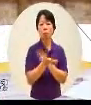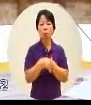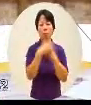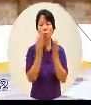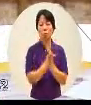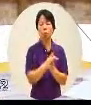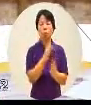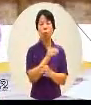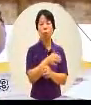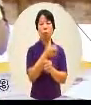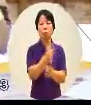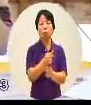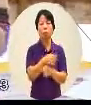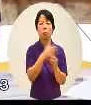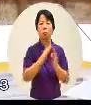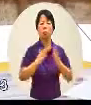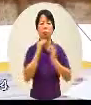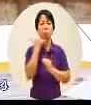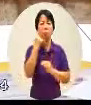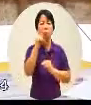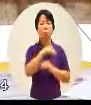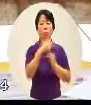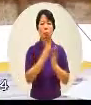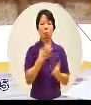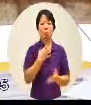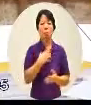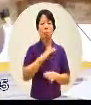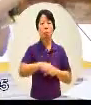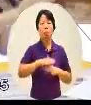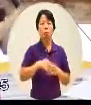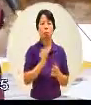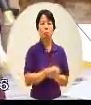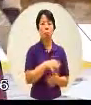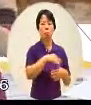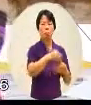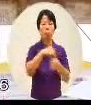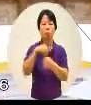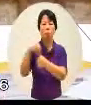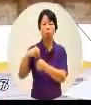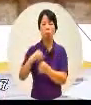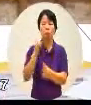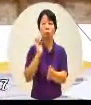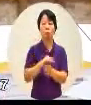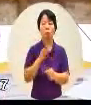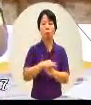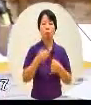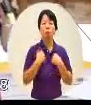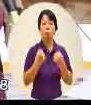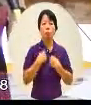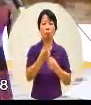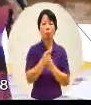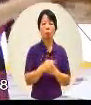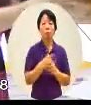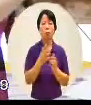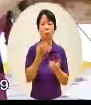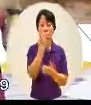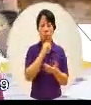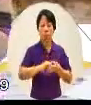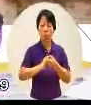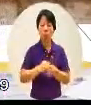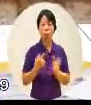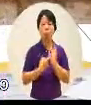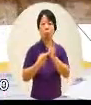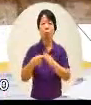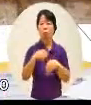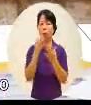到啊，家长就惊啊，所以就带咧开始补习，吼、哦，补检定啊，补表演啊，补什么，大